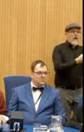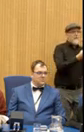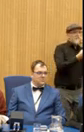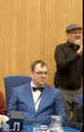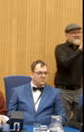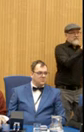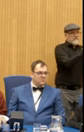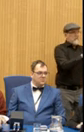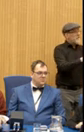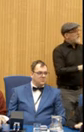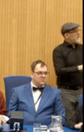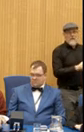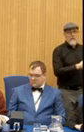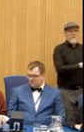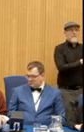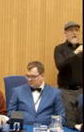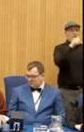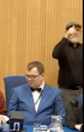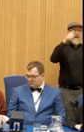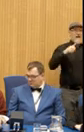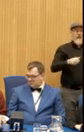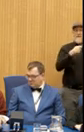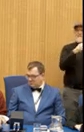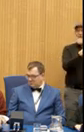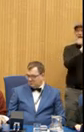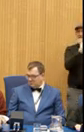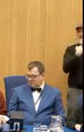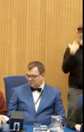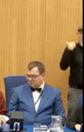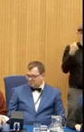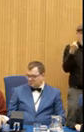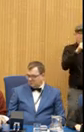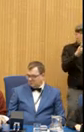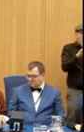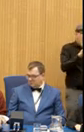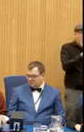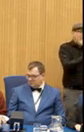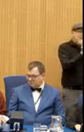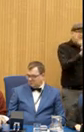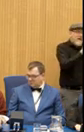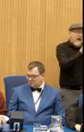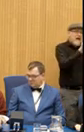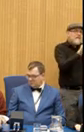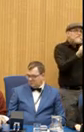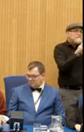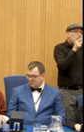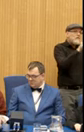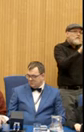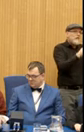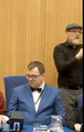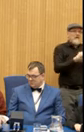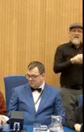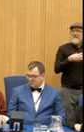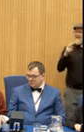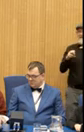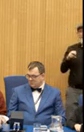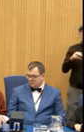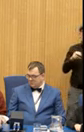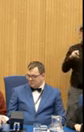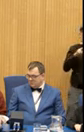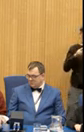zeigen und verdeutlichen, dass es wichtig ist, auch Menschen mit Behinderung in die Forschungsarbeit einzubeziehen, sobald